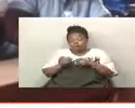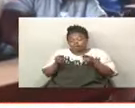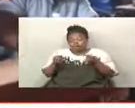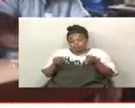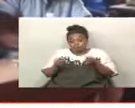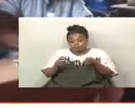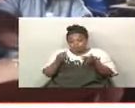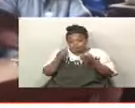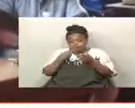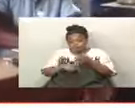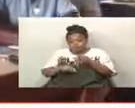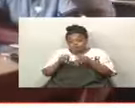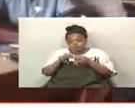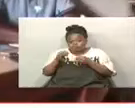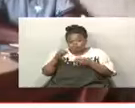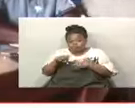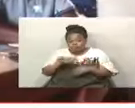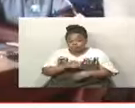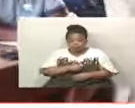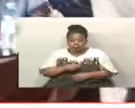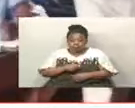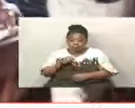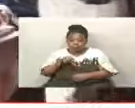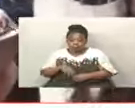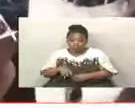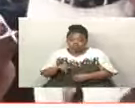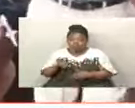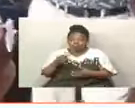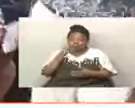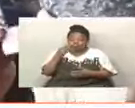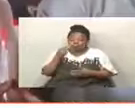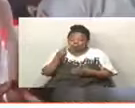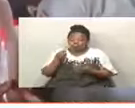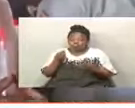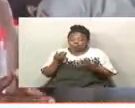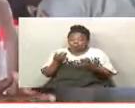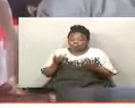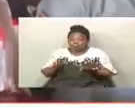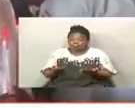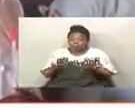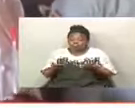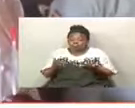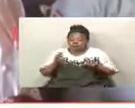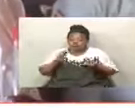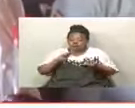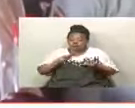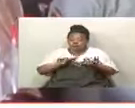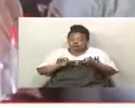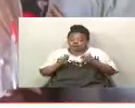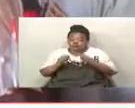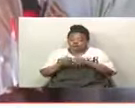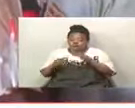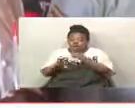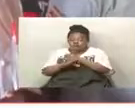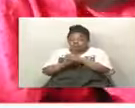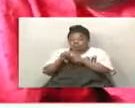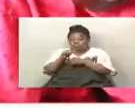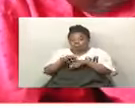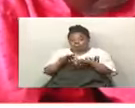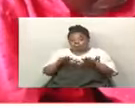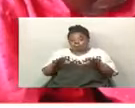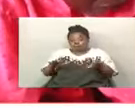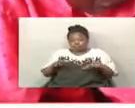banise batabani bannyinaabwe Yusuf Kigu niyakuba okulira okubeekubanira bababeeka ettaka lyabwe